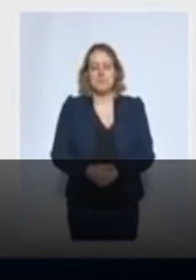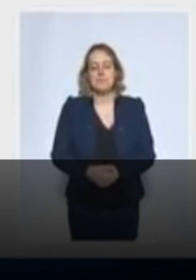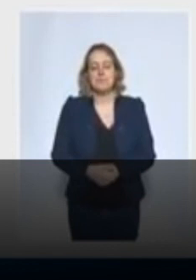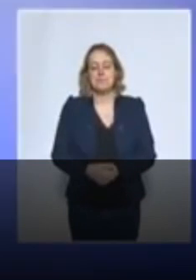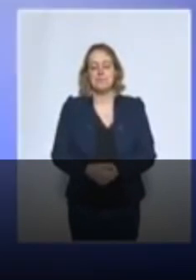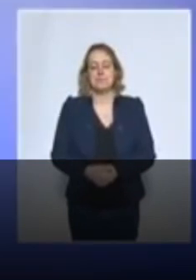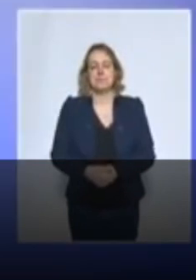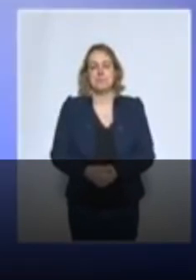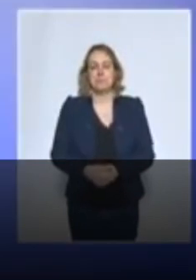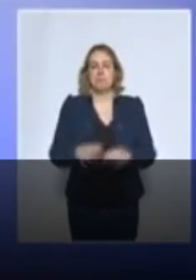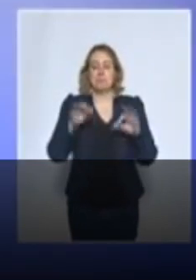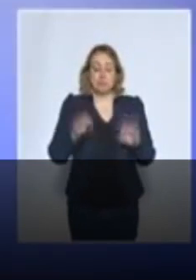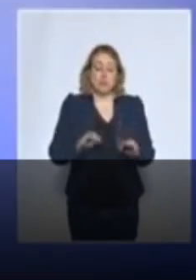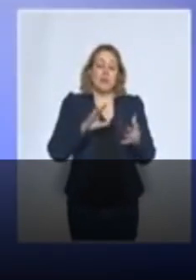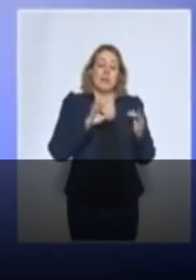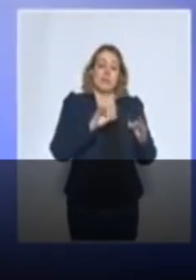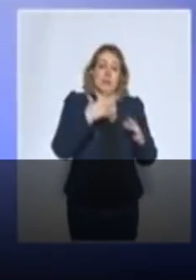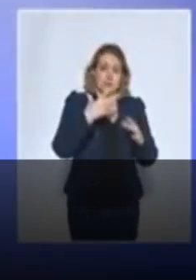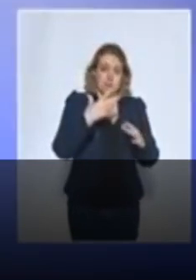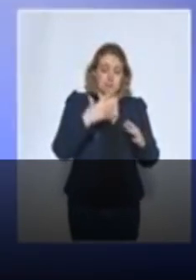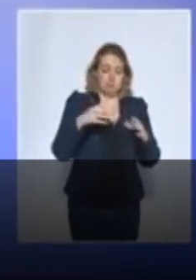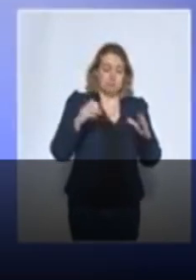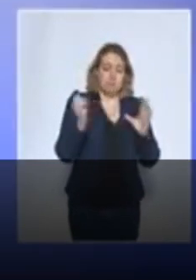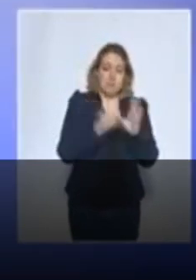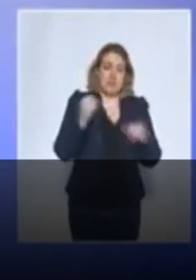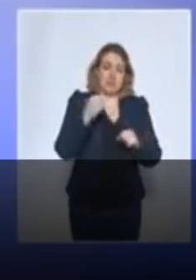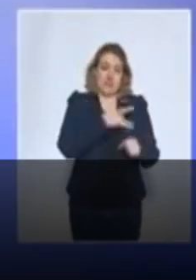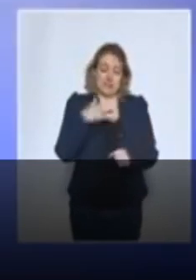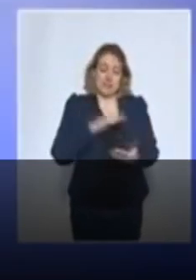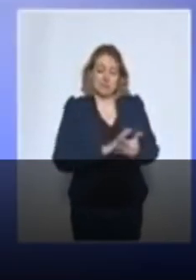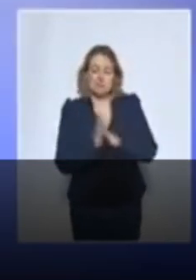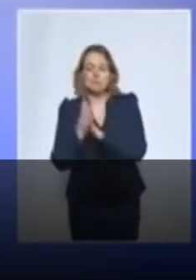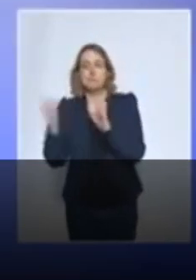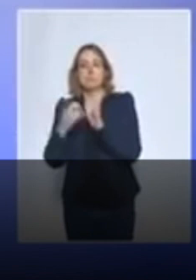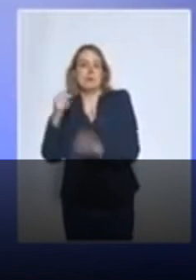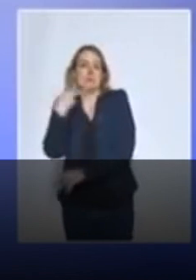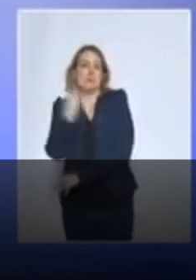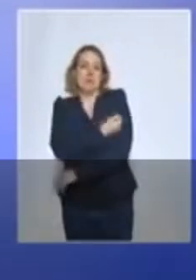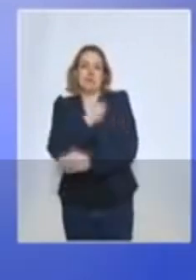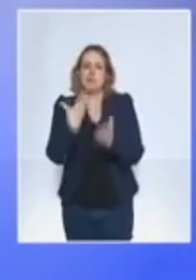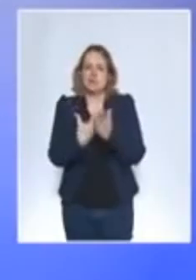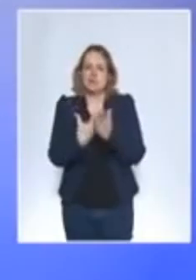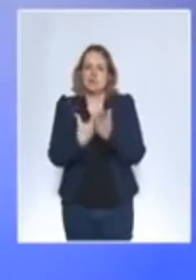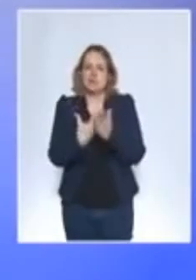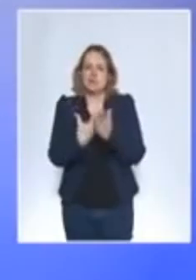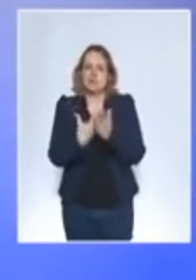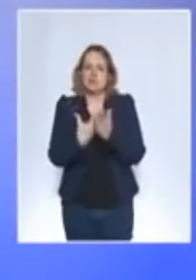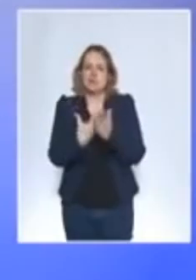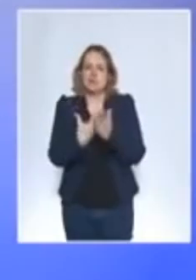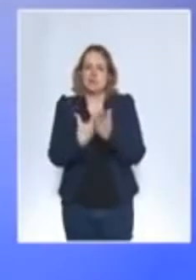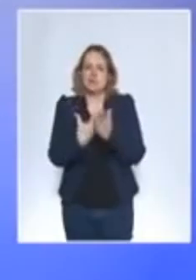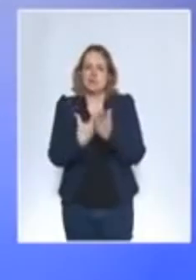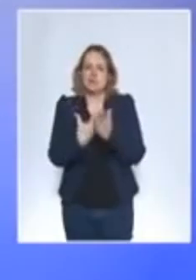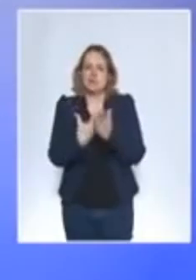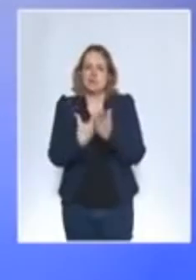La transformation du pass sanitaire en pass vaccinal est une évolution nécessaire et cohérente. Très important, là, pour ceux qui n'étaient pas